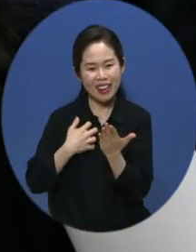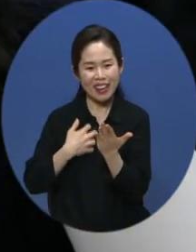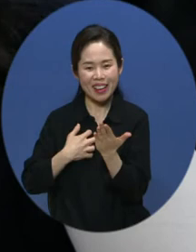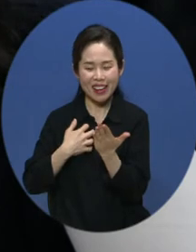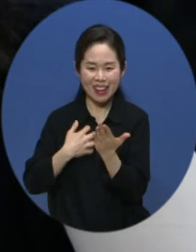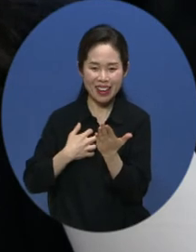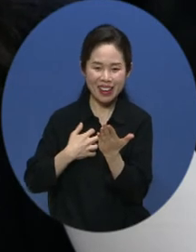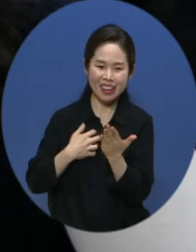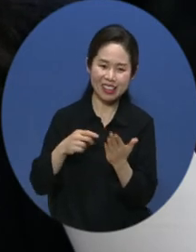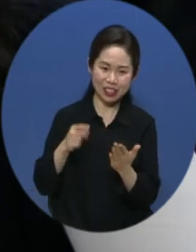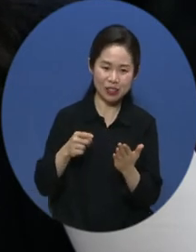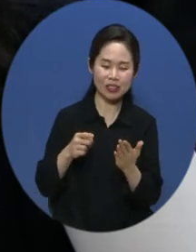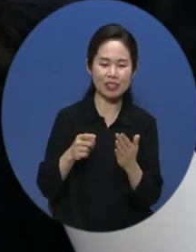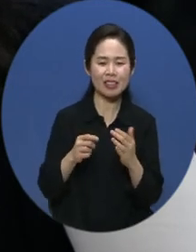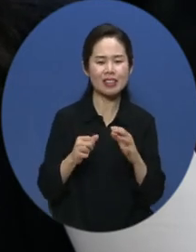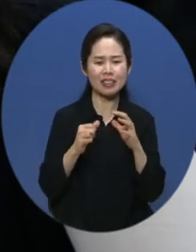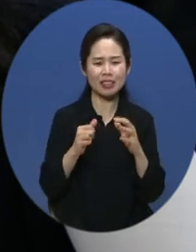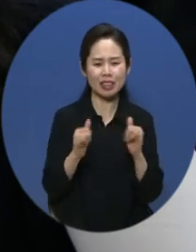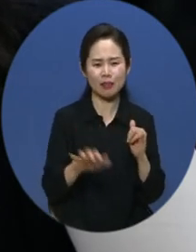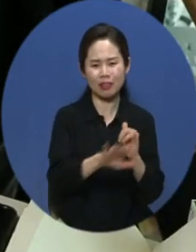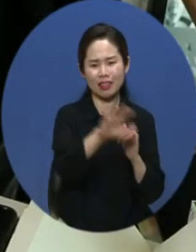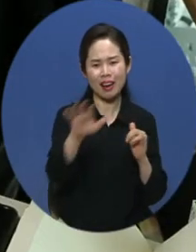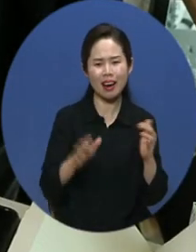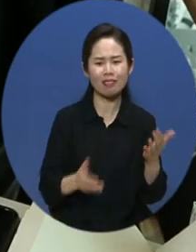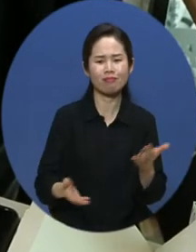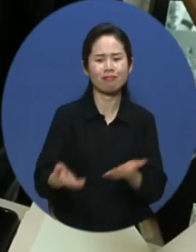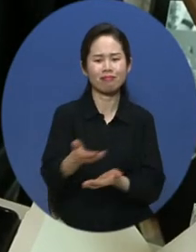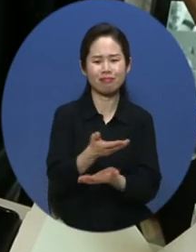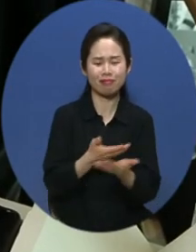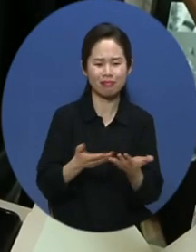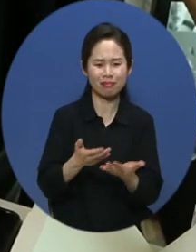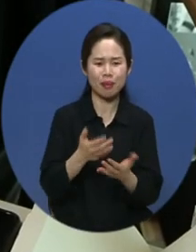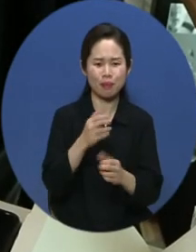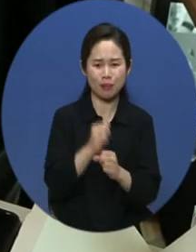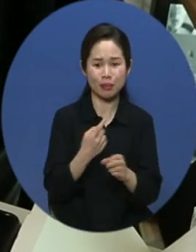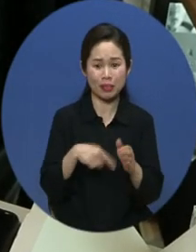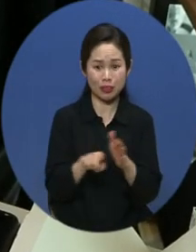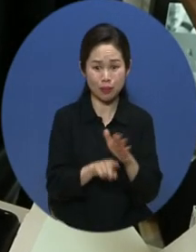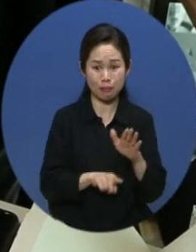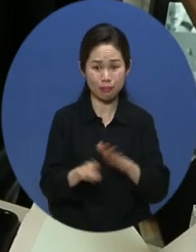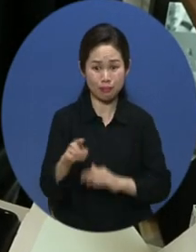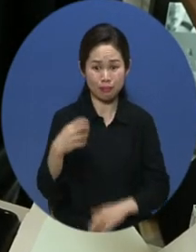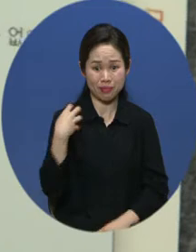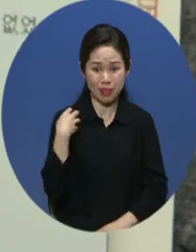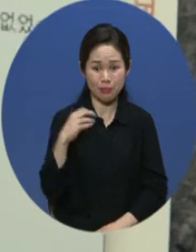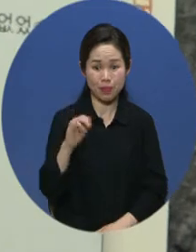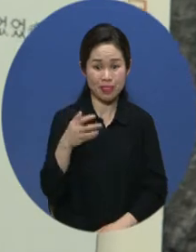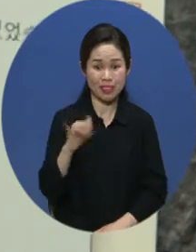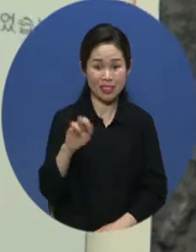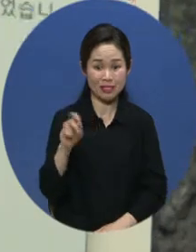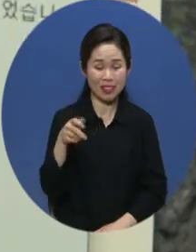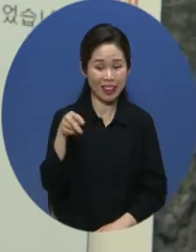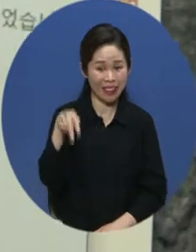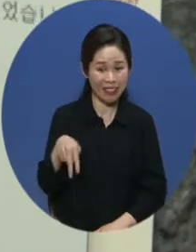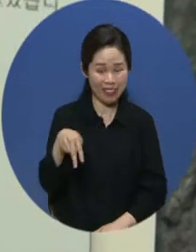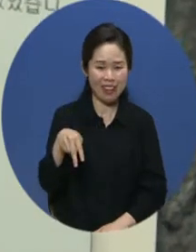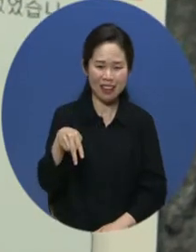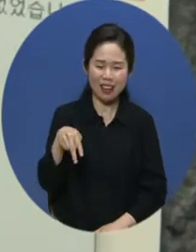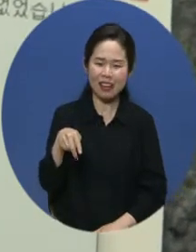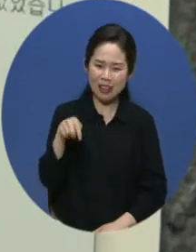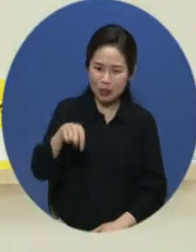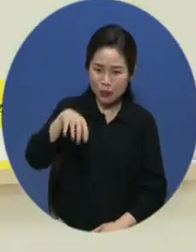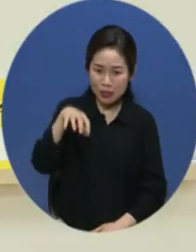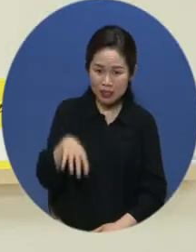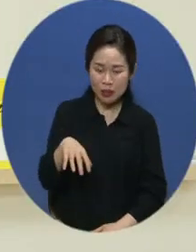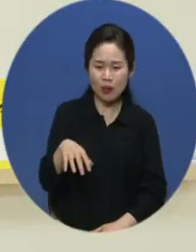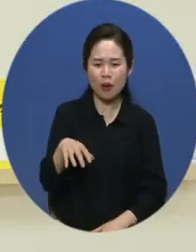모두가 나눌 수 있도록 앞장서고 있는 기업 피치마켓. 앞으로 작지만 큰 이 공간에서